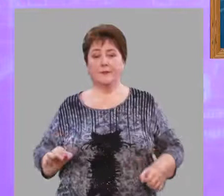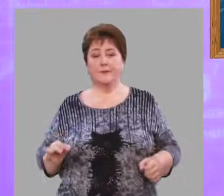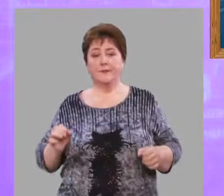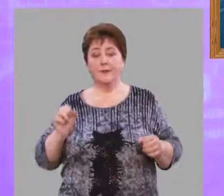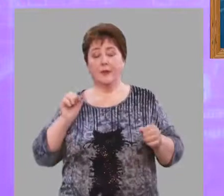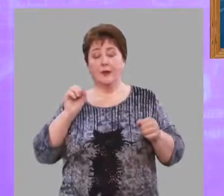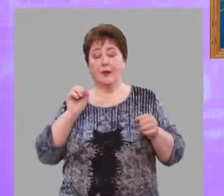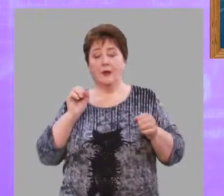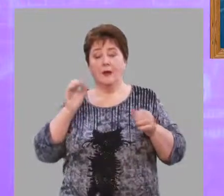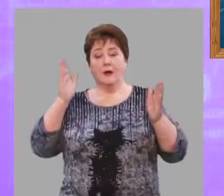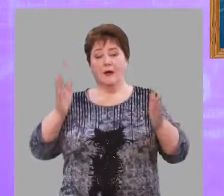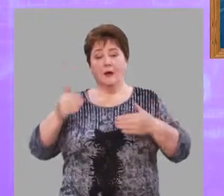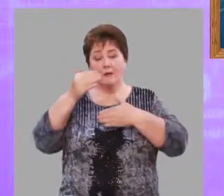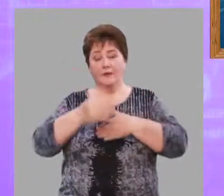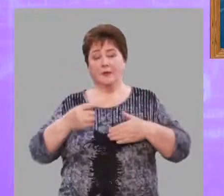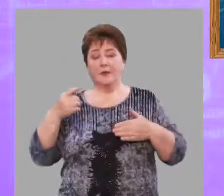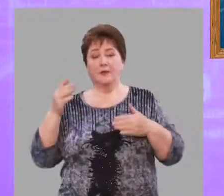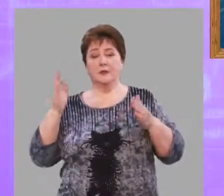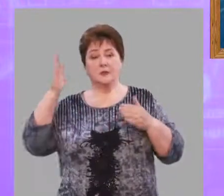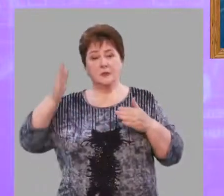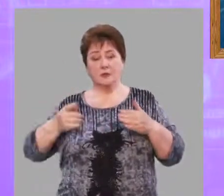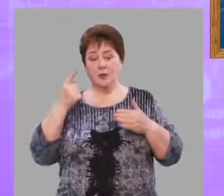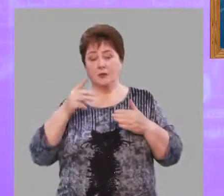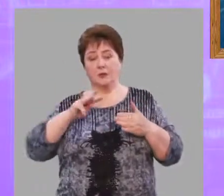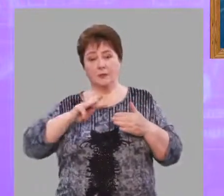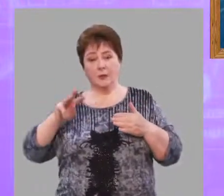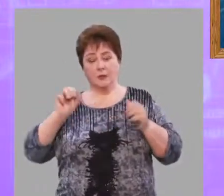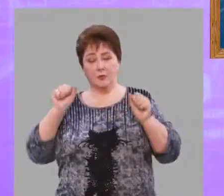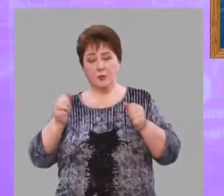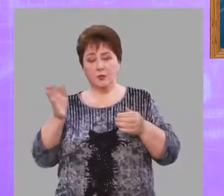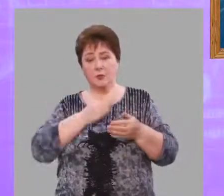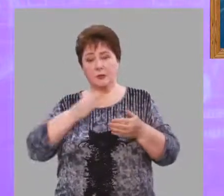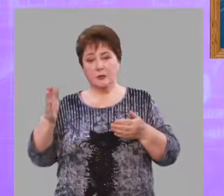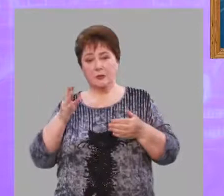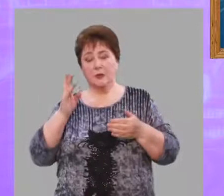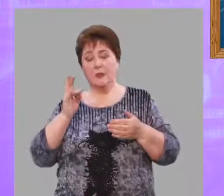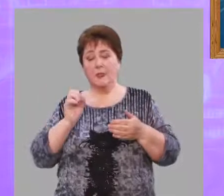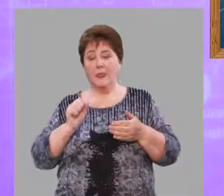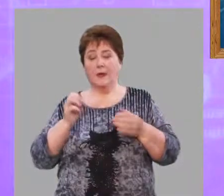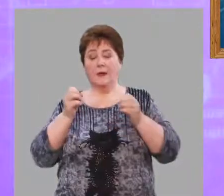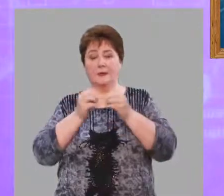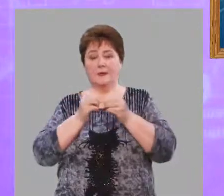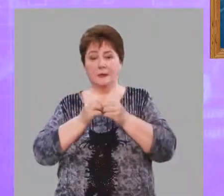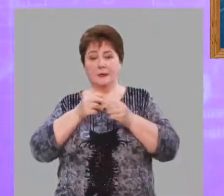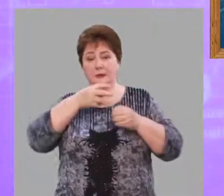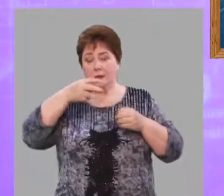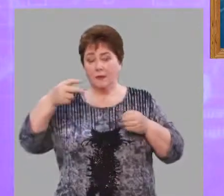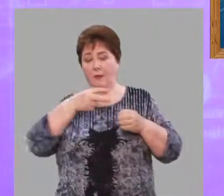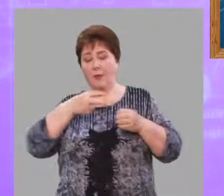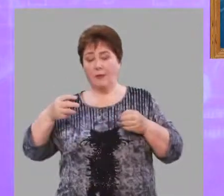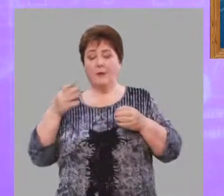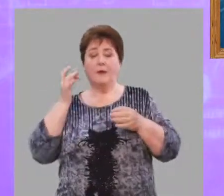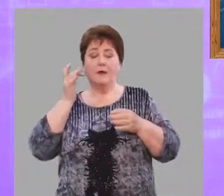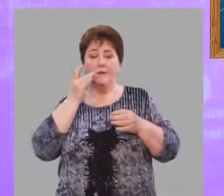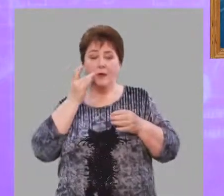Так как квадрат со стороной 1 метр можно разбить на 10 полосок, в каждой из